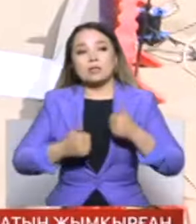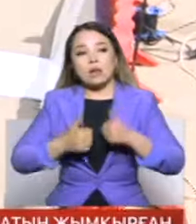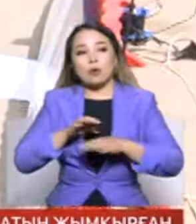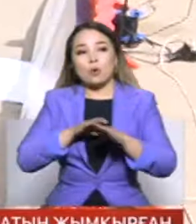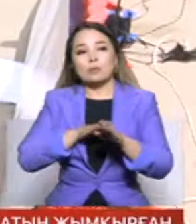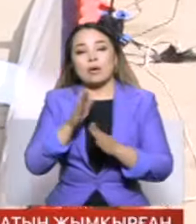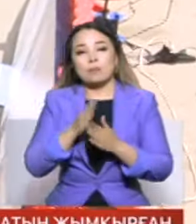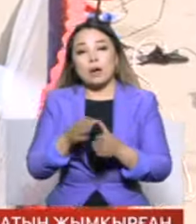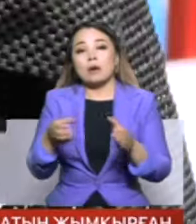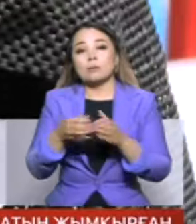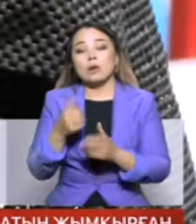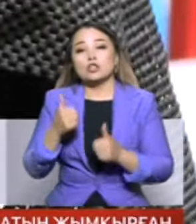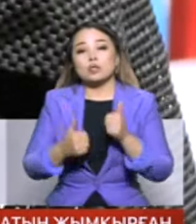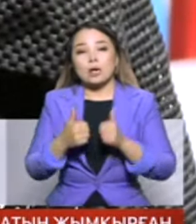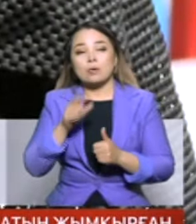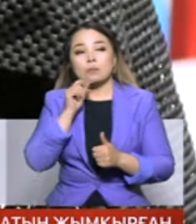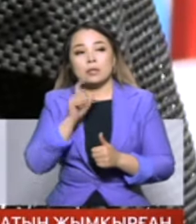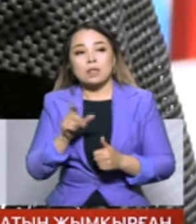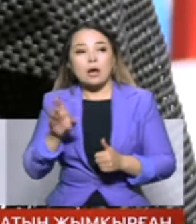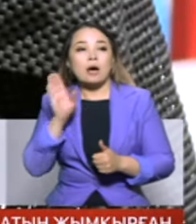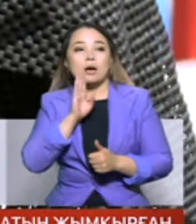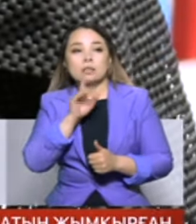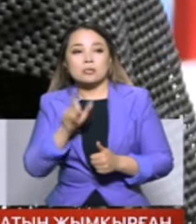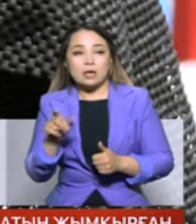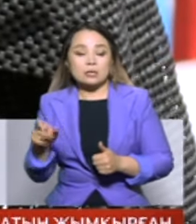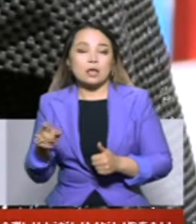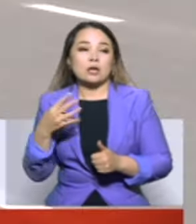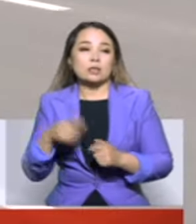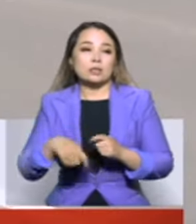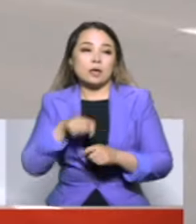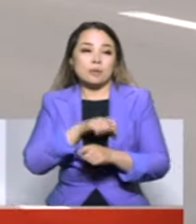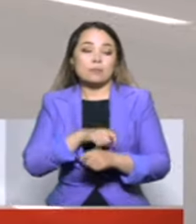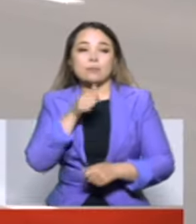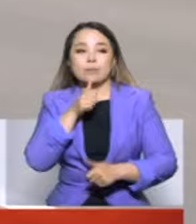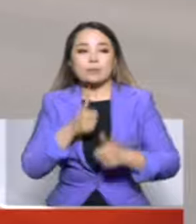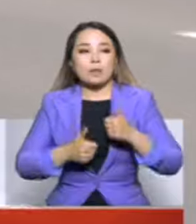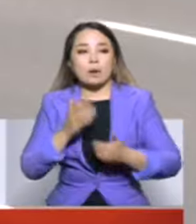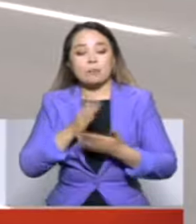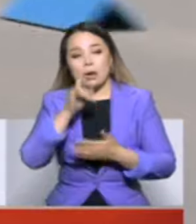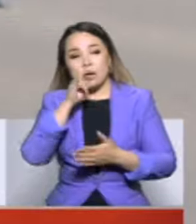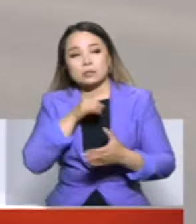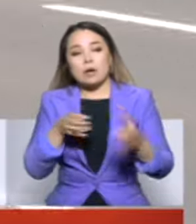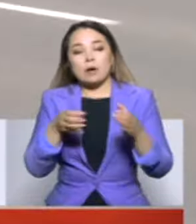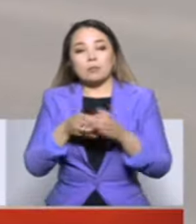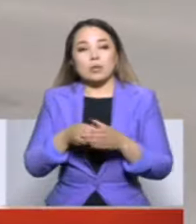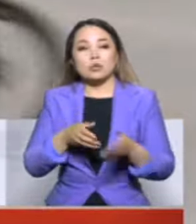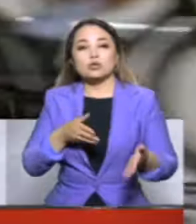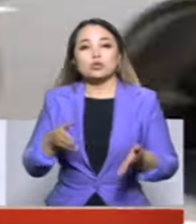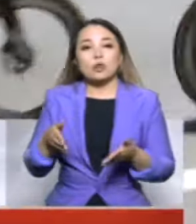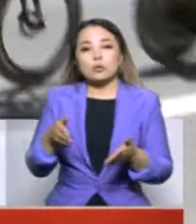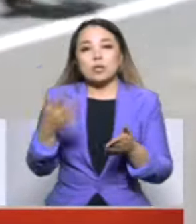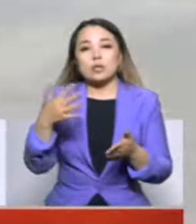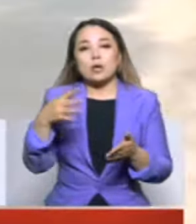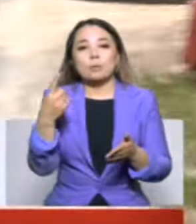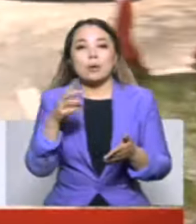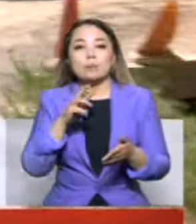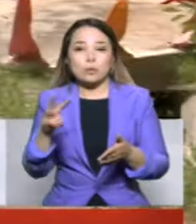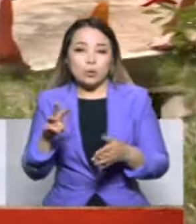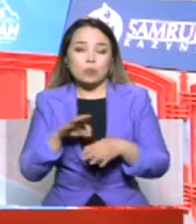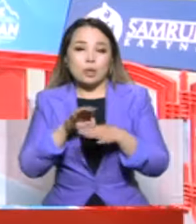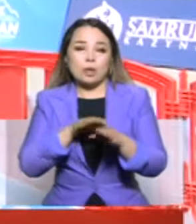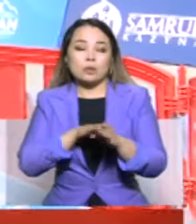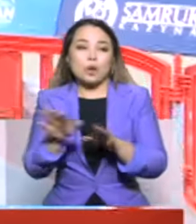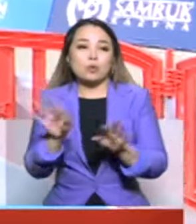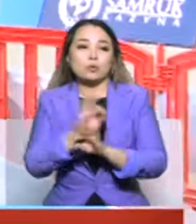өтті. Командалық жарыста ерлер мен әйелдері 40 шақырымдан бақсынады. Қазақстандық команда ташылды 51 минутта жүріп өтіп,